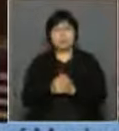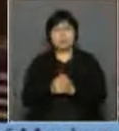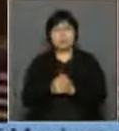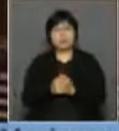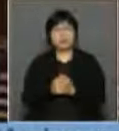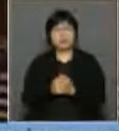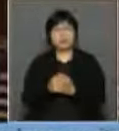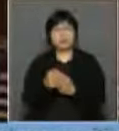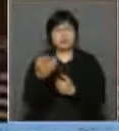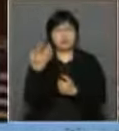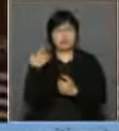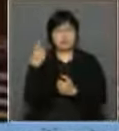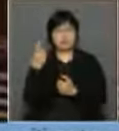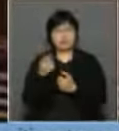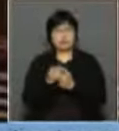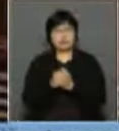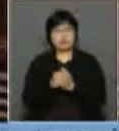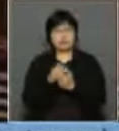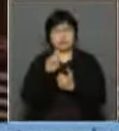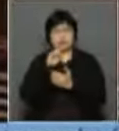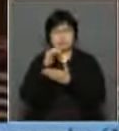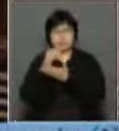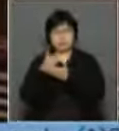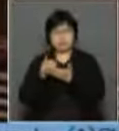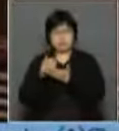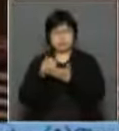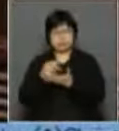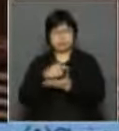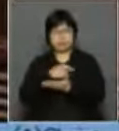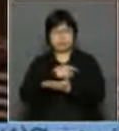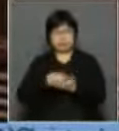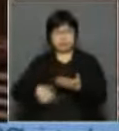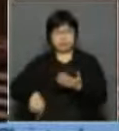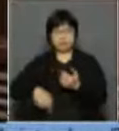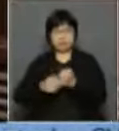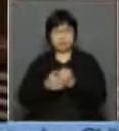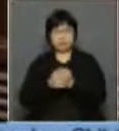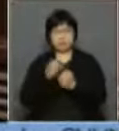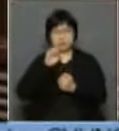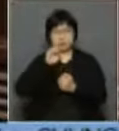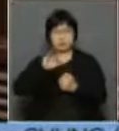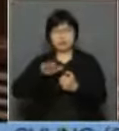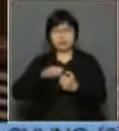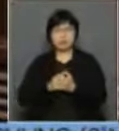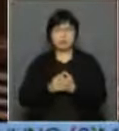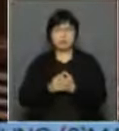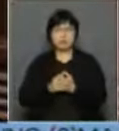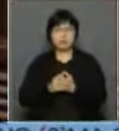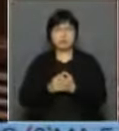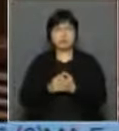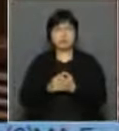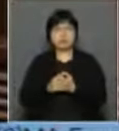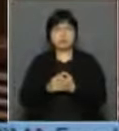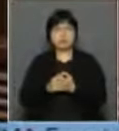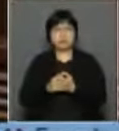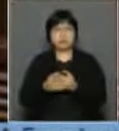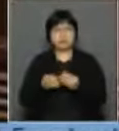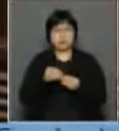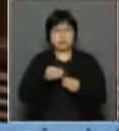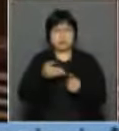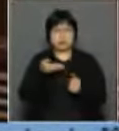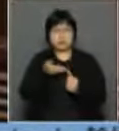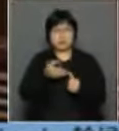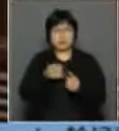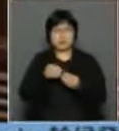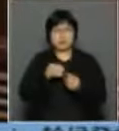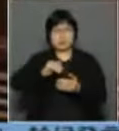昨天有部分議員提到所謂票債票償都不